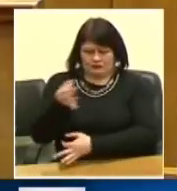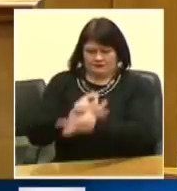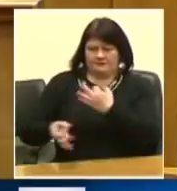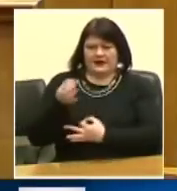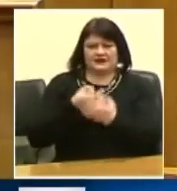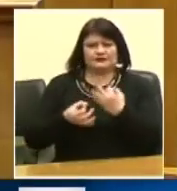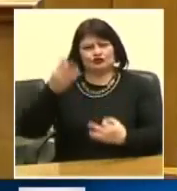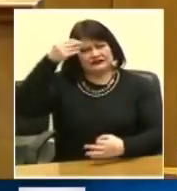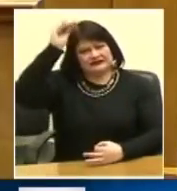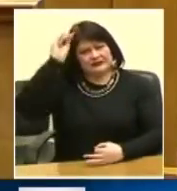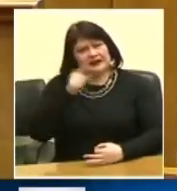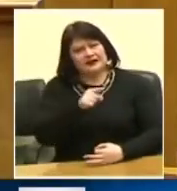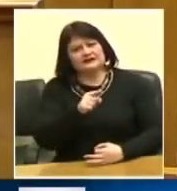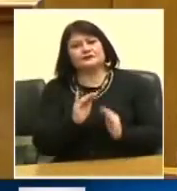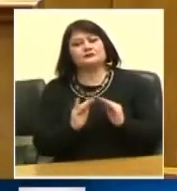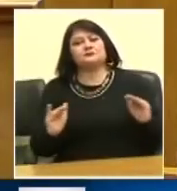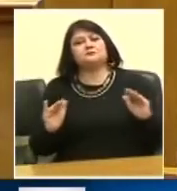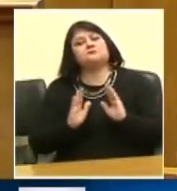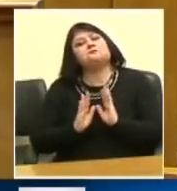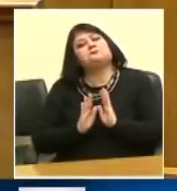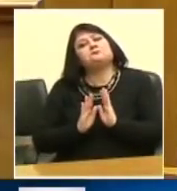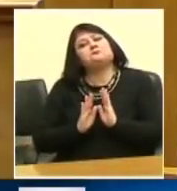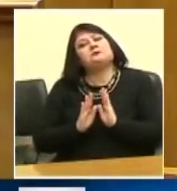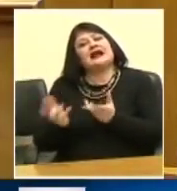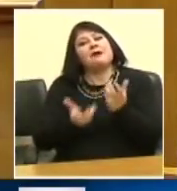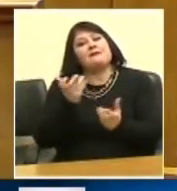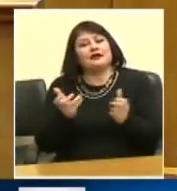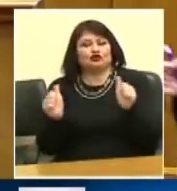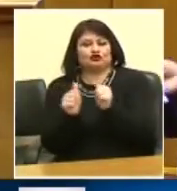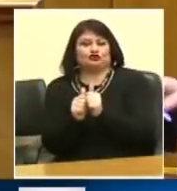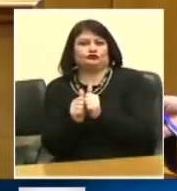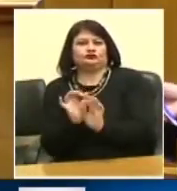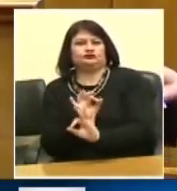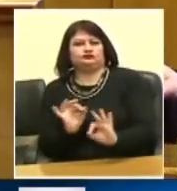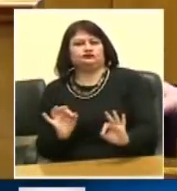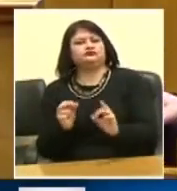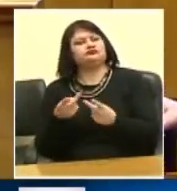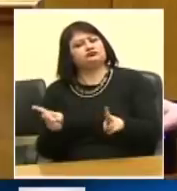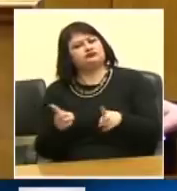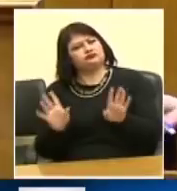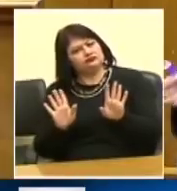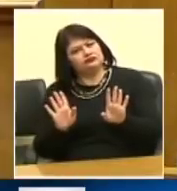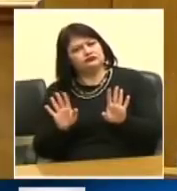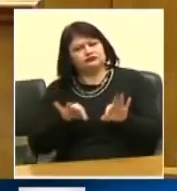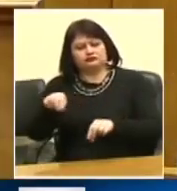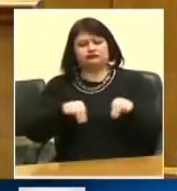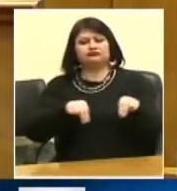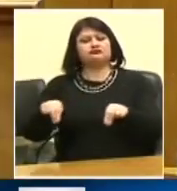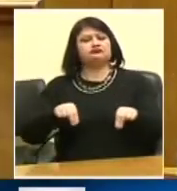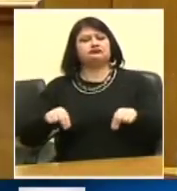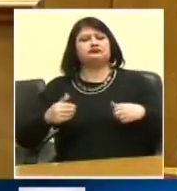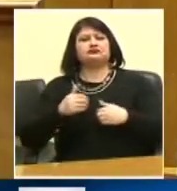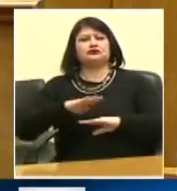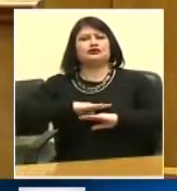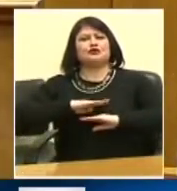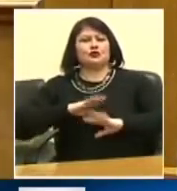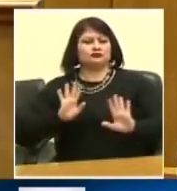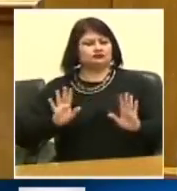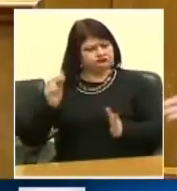κύριος Τσίπρας που καθόταν ήσυχος με τη συμμαχία του με τον κύριο Καμένο και τον άφηνε εκεί πέρα να παίζει με τα στρατιωτάκια του και είχε την ψήφο